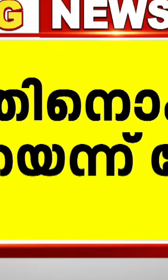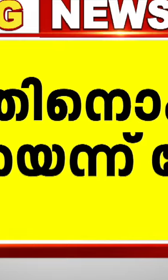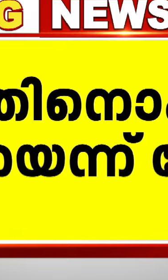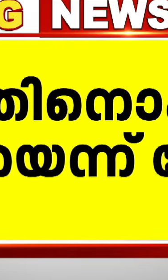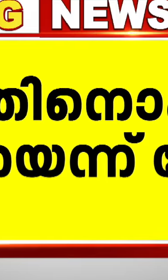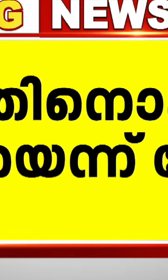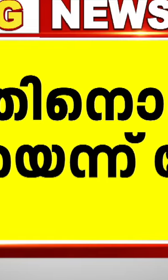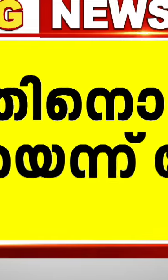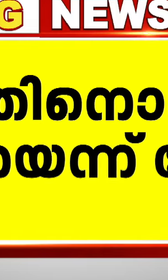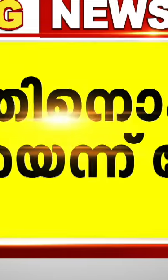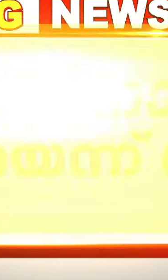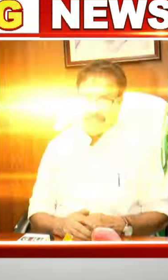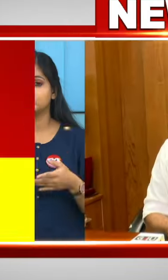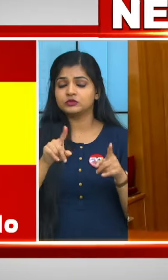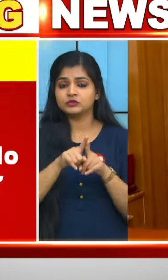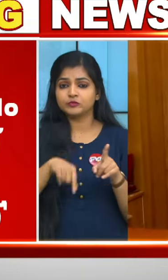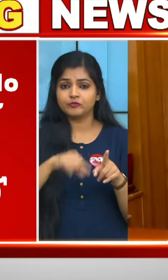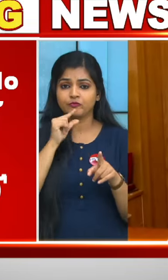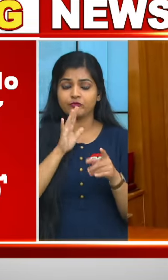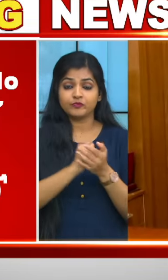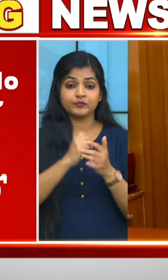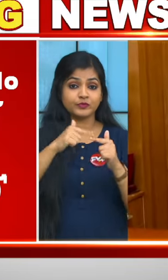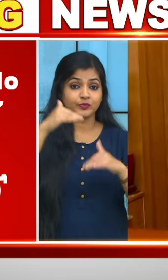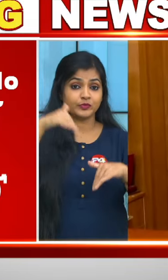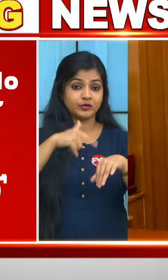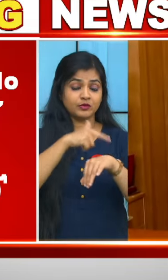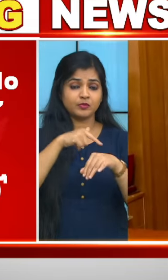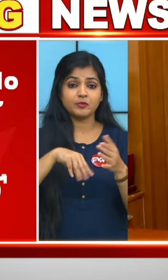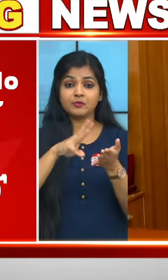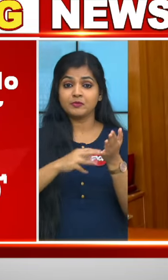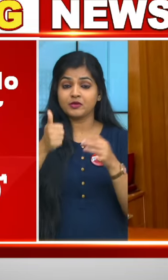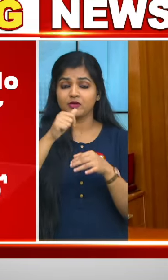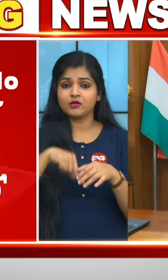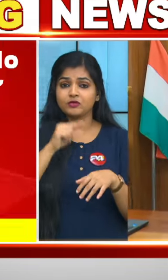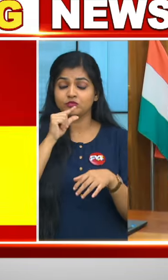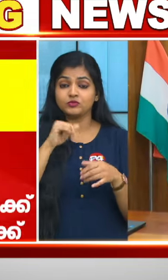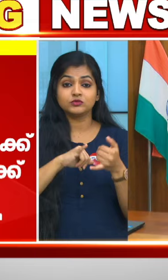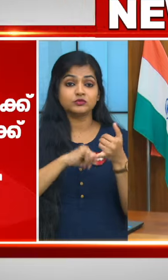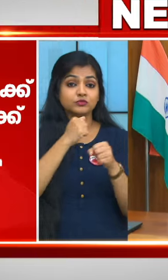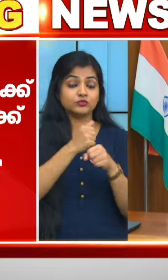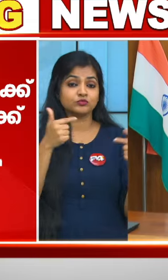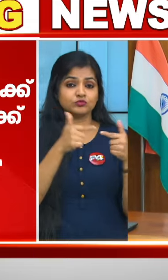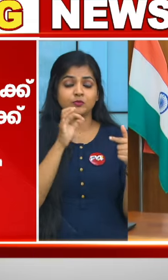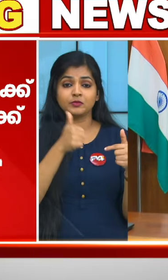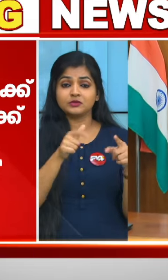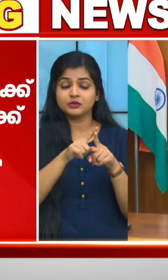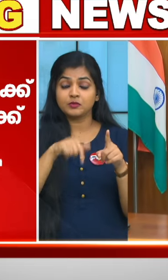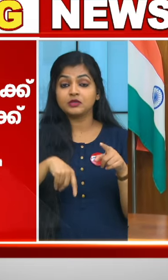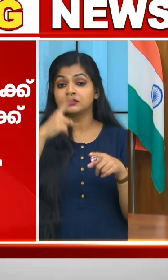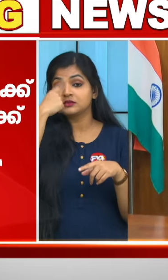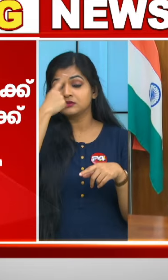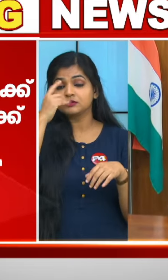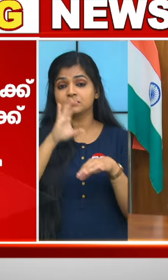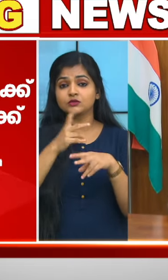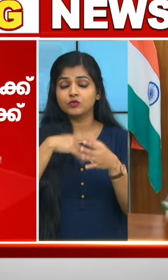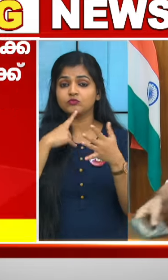കടുത്ത അതൃപ്തിയുണ്ട്. പ്രത്യേകിച്ച് ഈ തെരഞ്ഞെടുപ്പ് കാലത്ത് മേയറുടെ ഭാഗത്തുനിന്ന് വന്ന പരാമർശം അത് ഈ ക്രൈസ്തവ സഭകൾക്കിടയിൽ പോലും വലിയ ചർച്ചയായി. അത്തരം